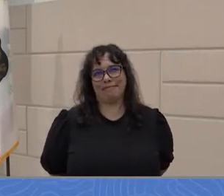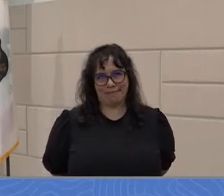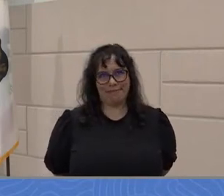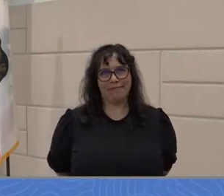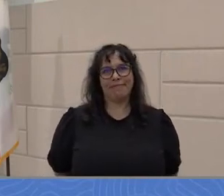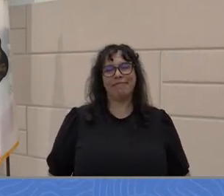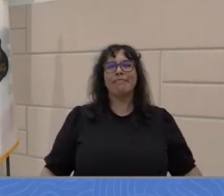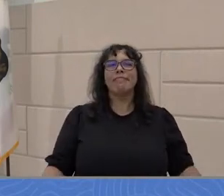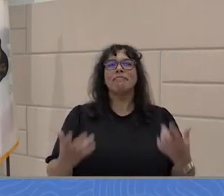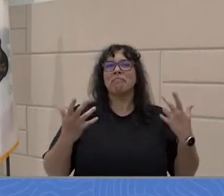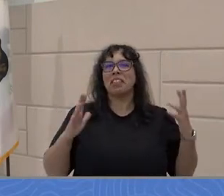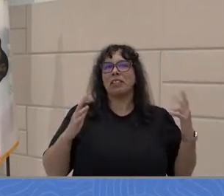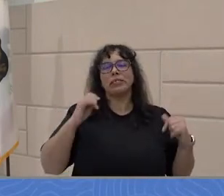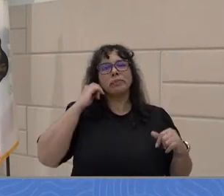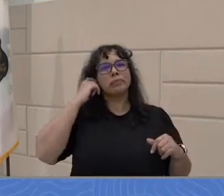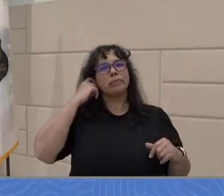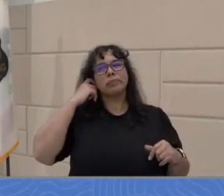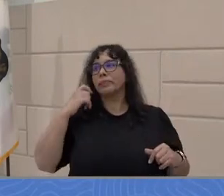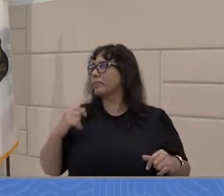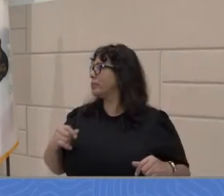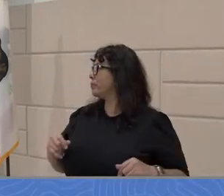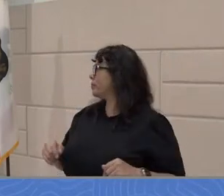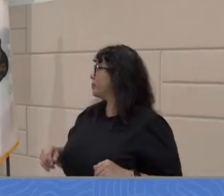ក៏មិនយល់ដែរថាគាត់និយាយអំពីអ្វី